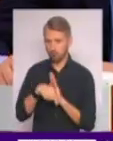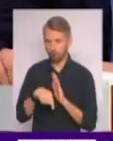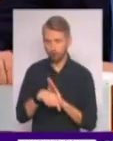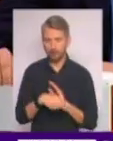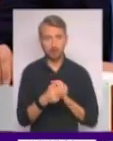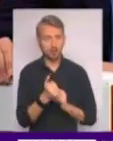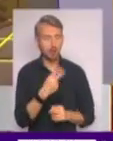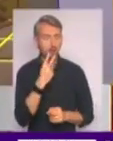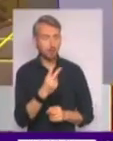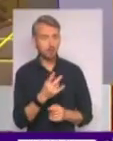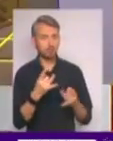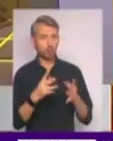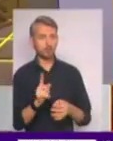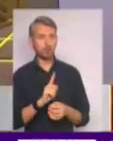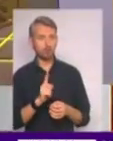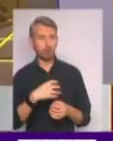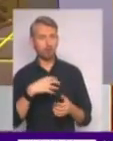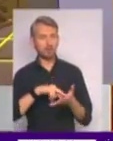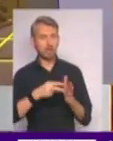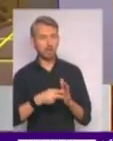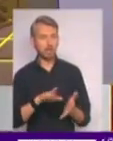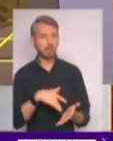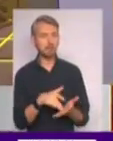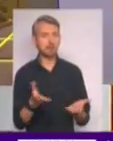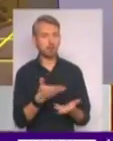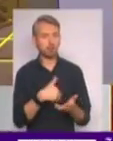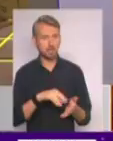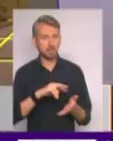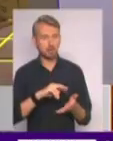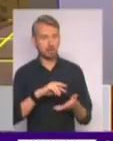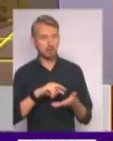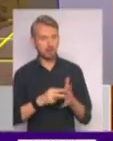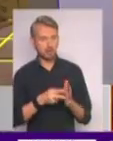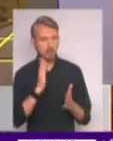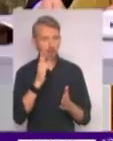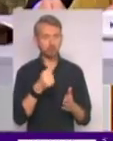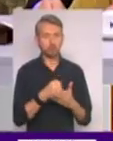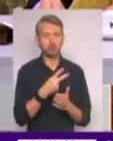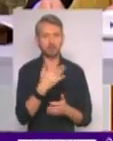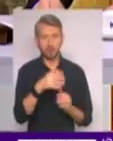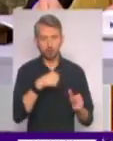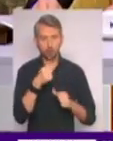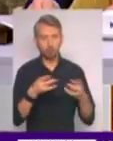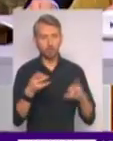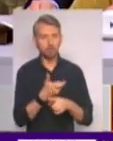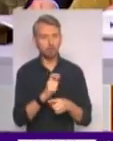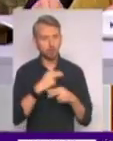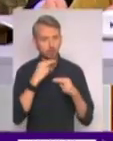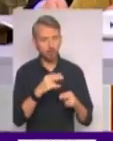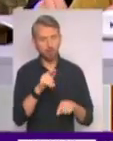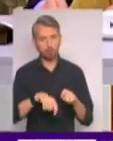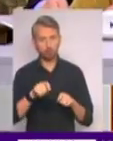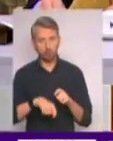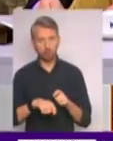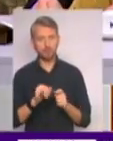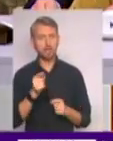Ми бачимо просто, що стратегія міста, та, яка нами закладається до 25-го року, вона потребує більшої уваги та контролю.